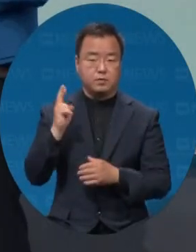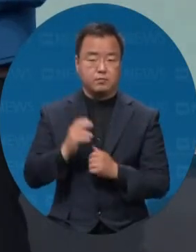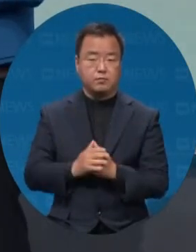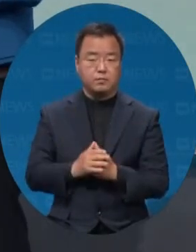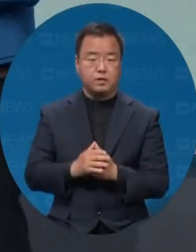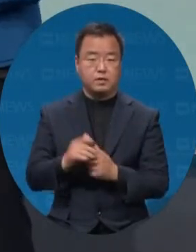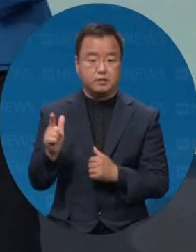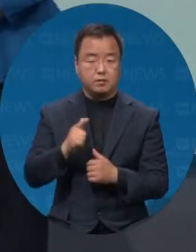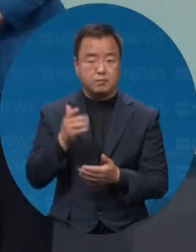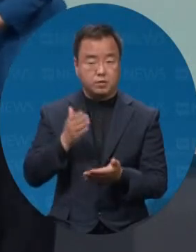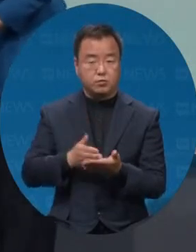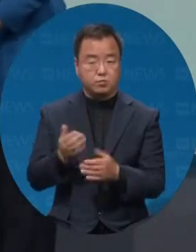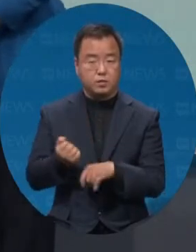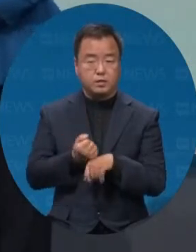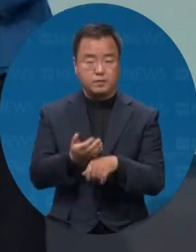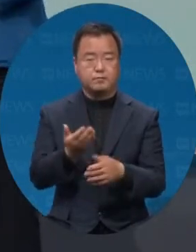전해줘요 길 금자 수가 있습니다